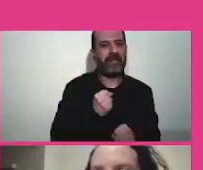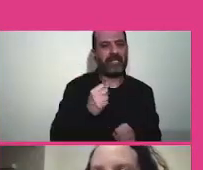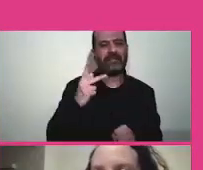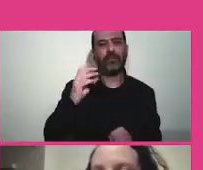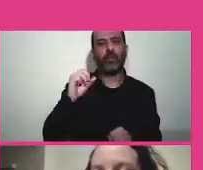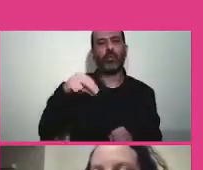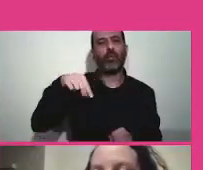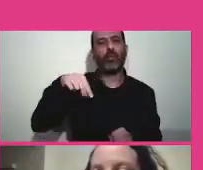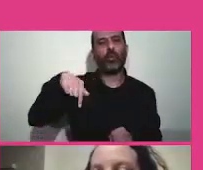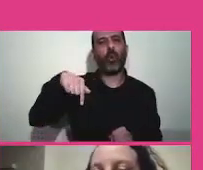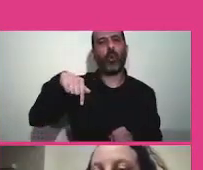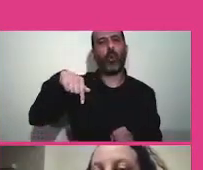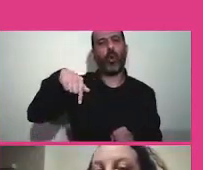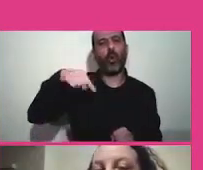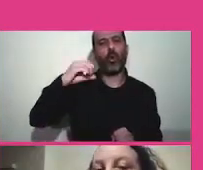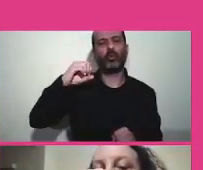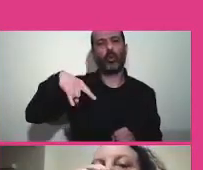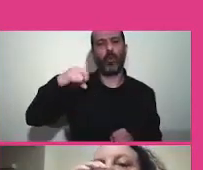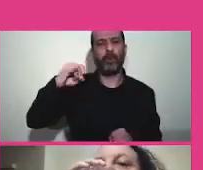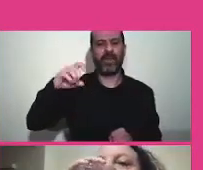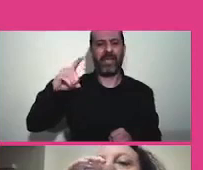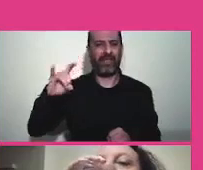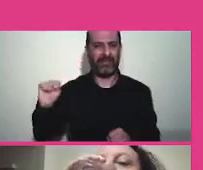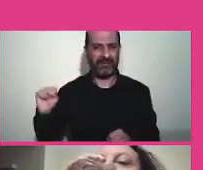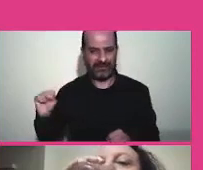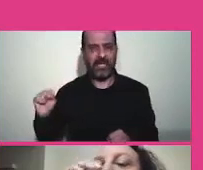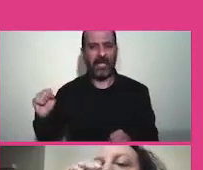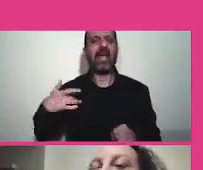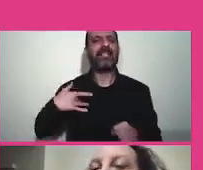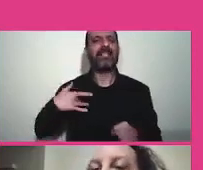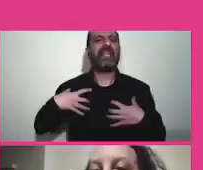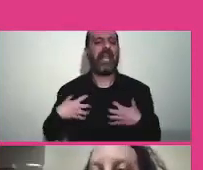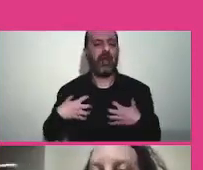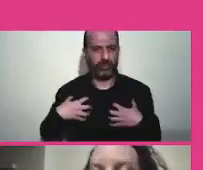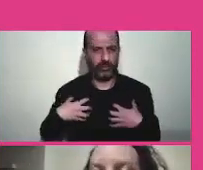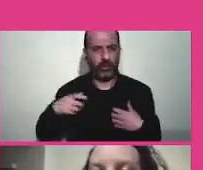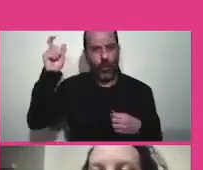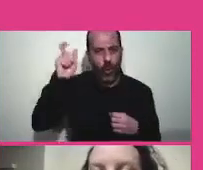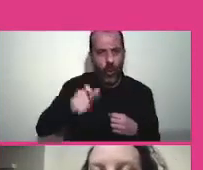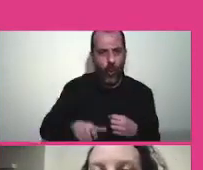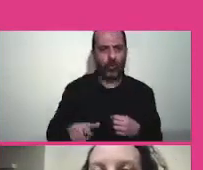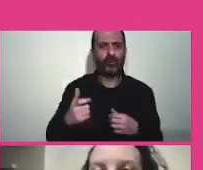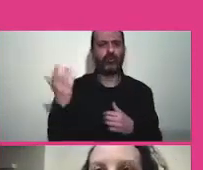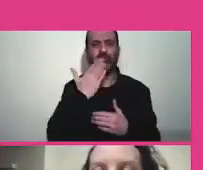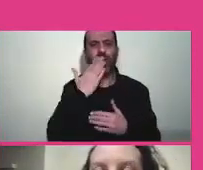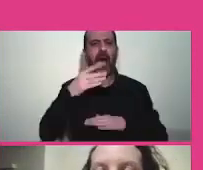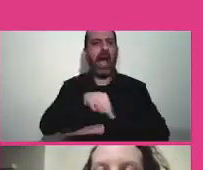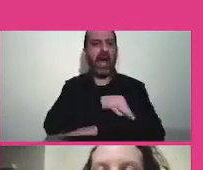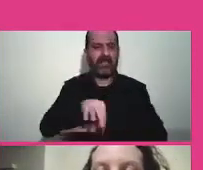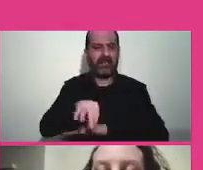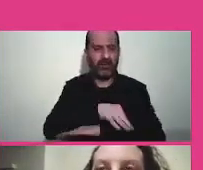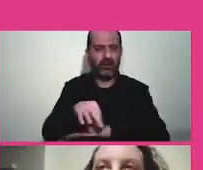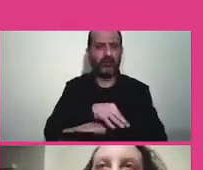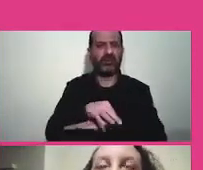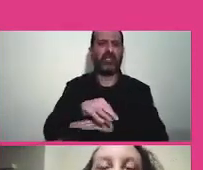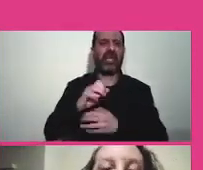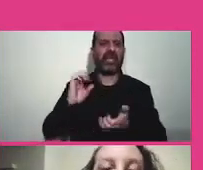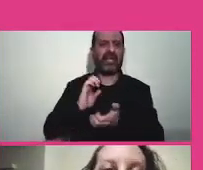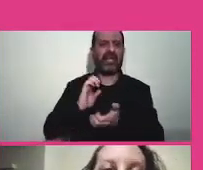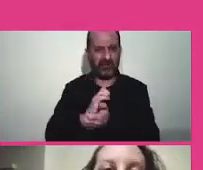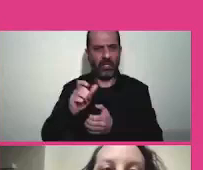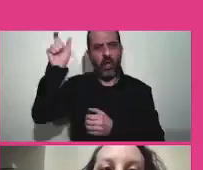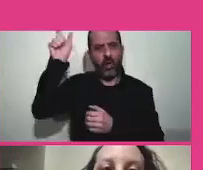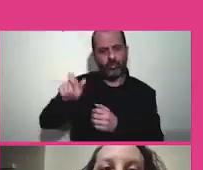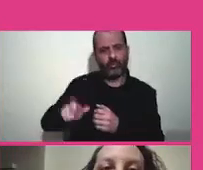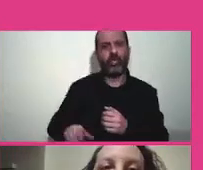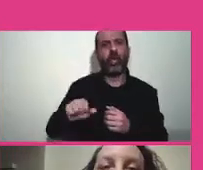Κοντοπίδης, κοινικιστική ένωση. Σπούδασε γειτονική και γραφιστική. Είναι ιδρυτικό μέλος της